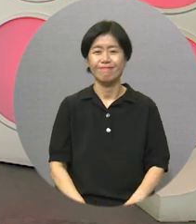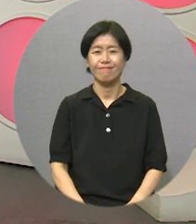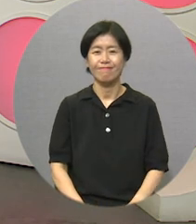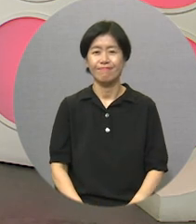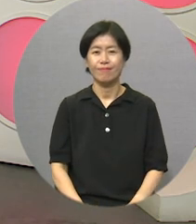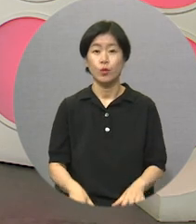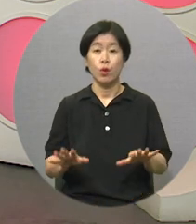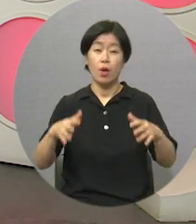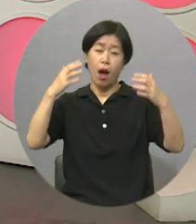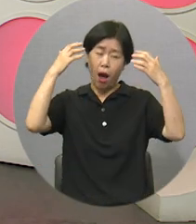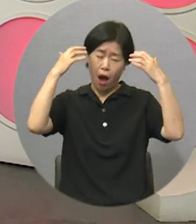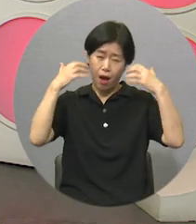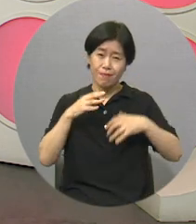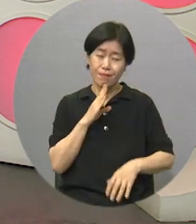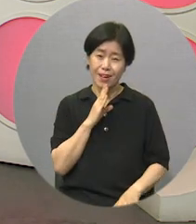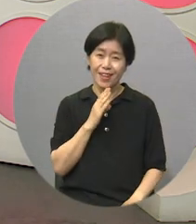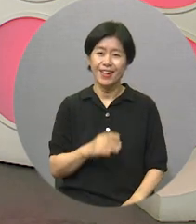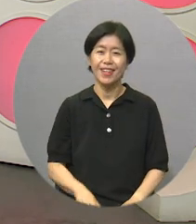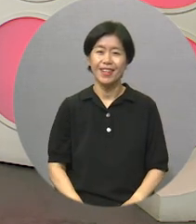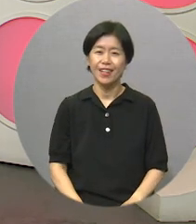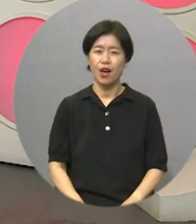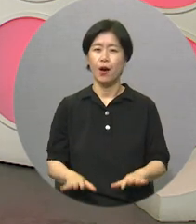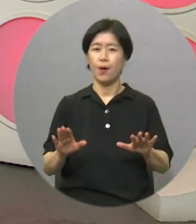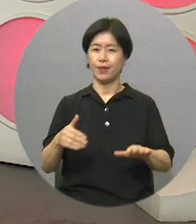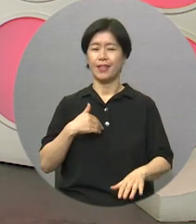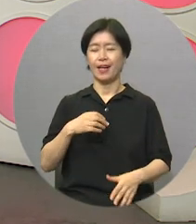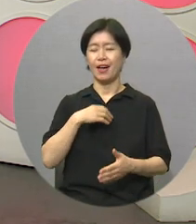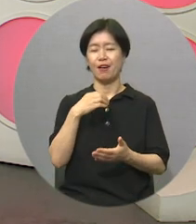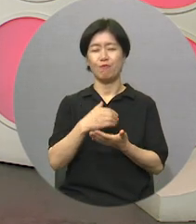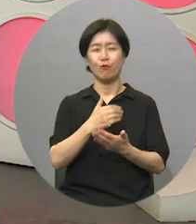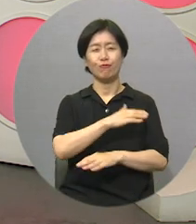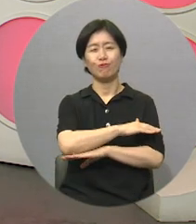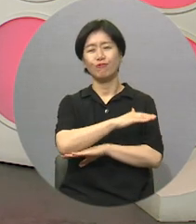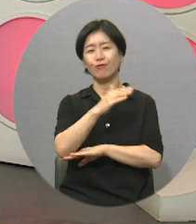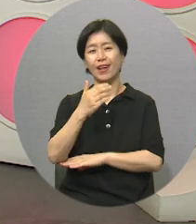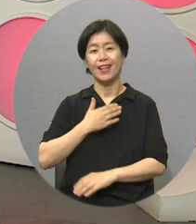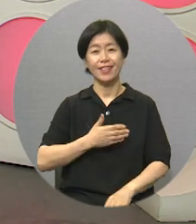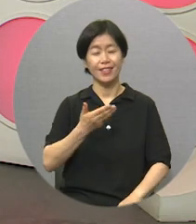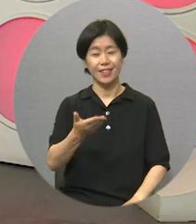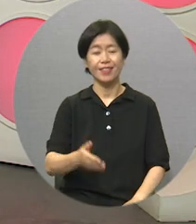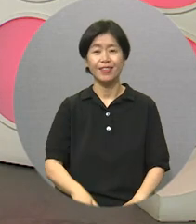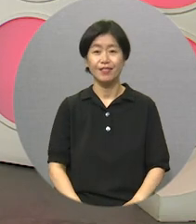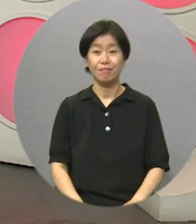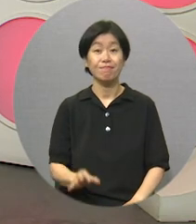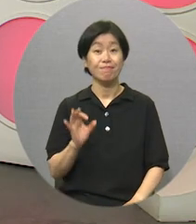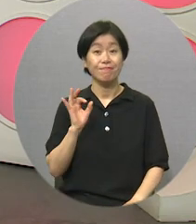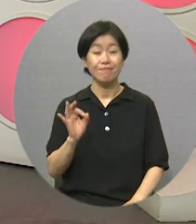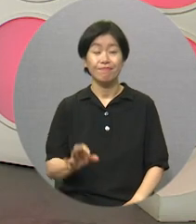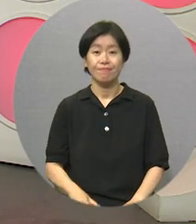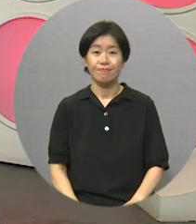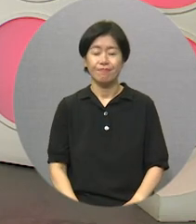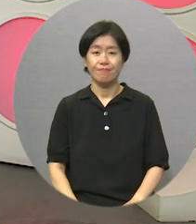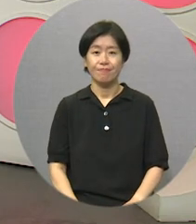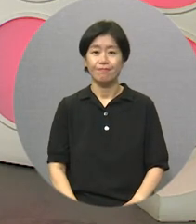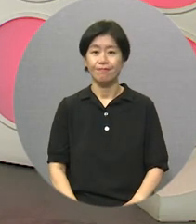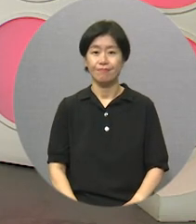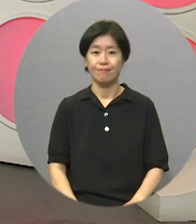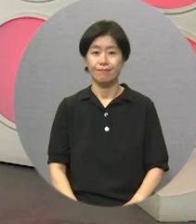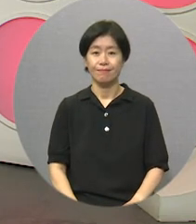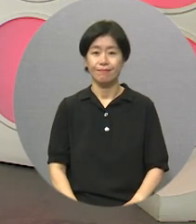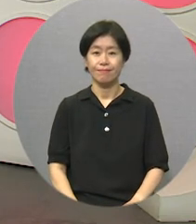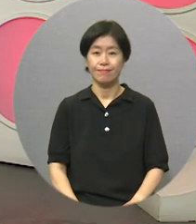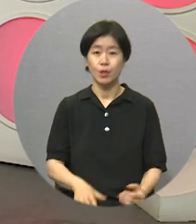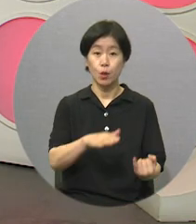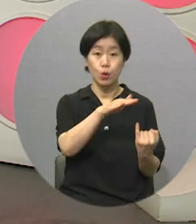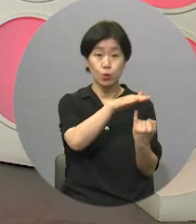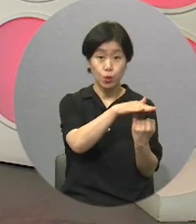자, 오늘 날도 더운데요. 네. 네, 유다한이 감동 사연 하나 들려드리도록 하겠습니다. 그럴까요?